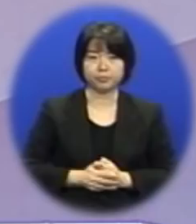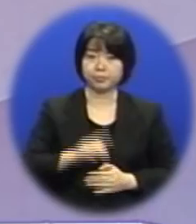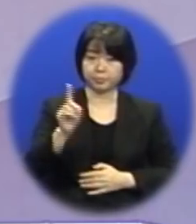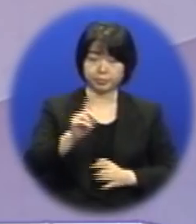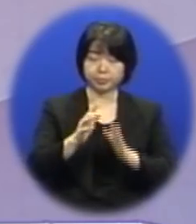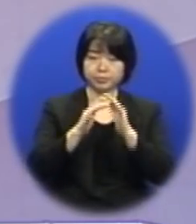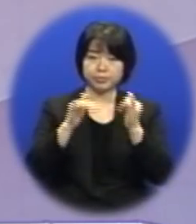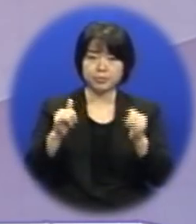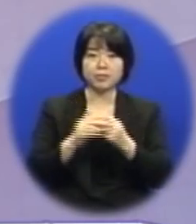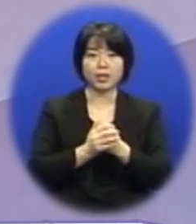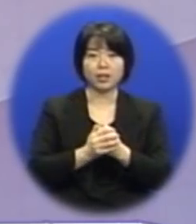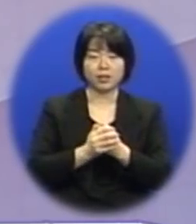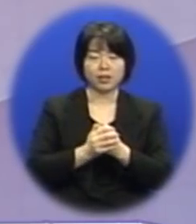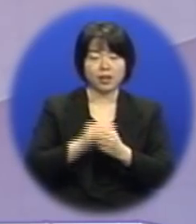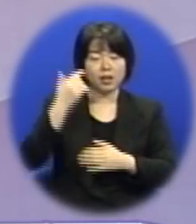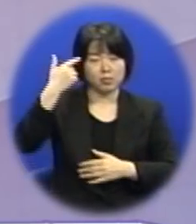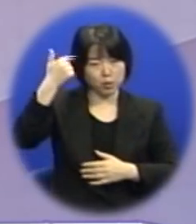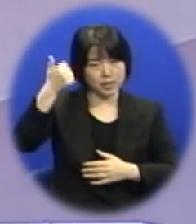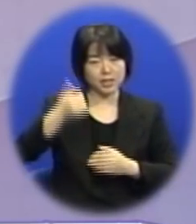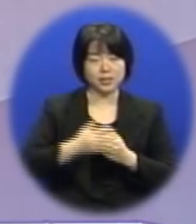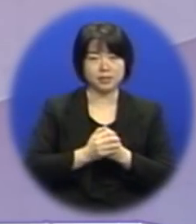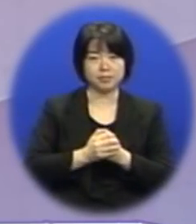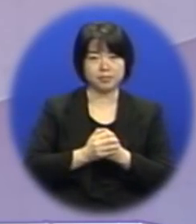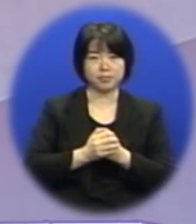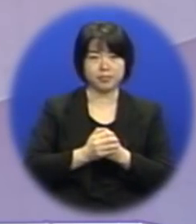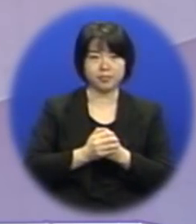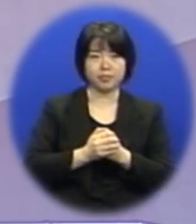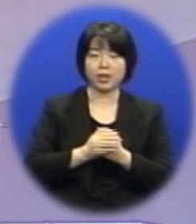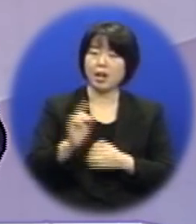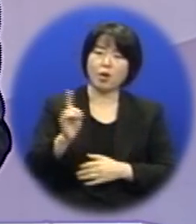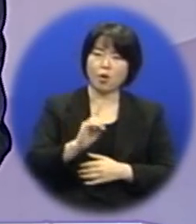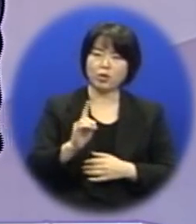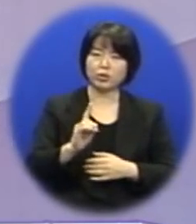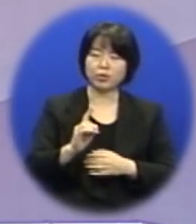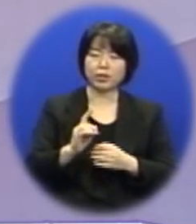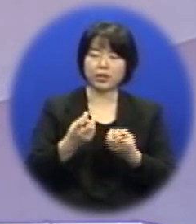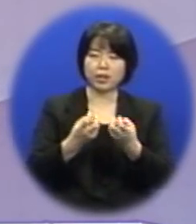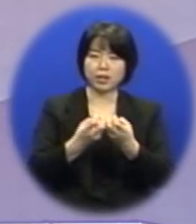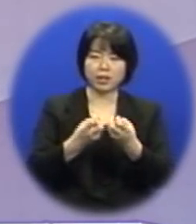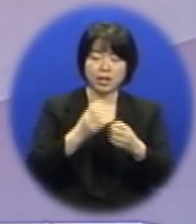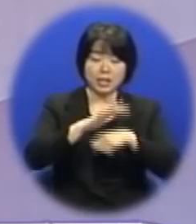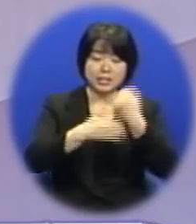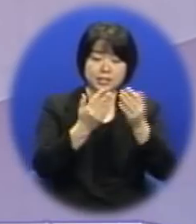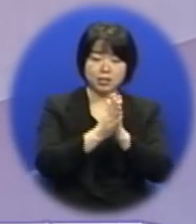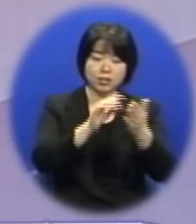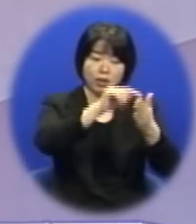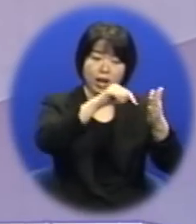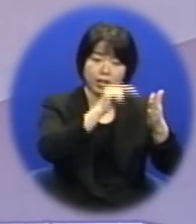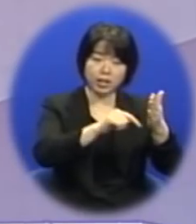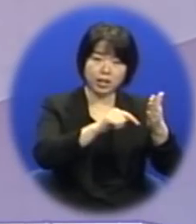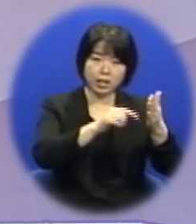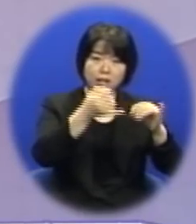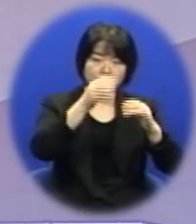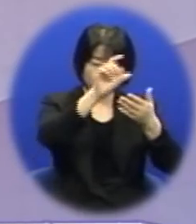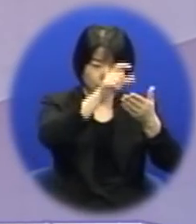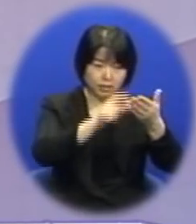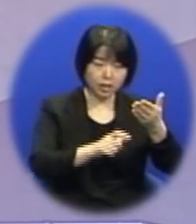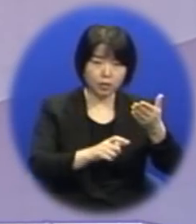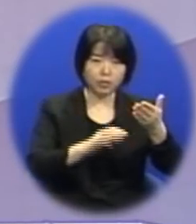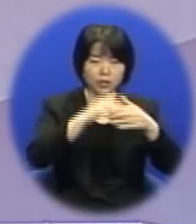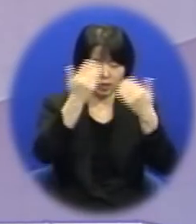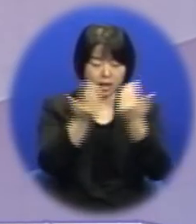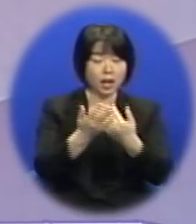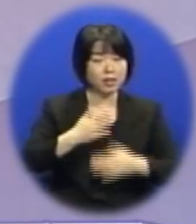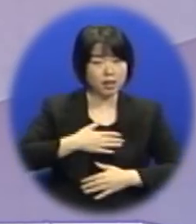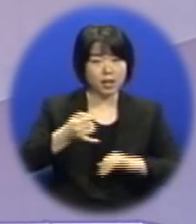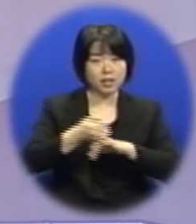어떤 분들은 아유 목사님, 아니 어떻게 성경에 있는 내용이 다 내 약속이겠습니까? 그러실